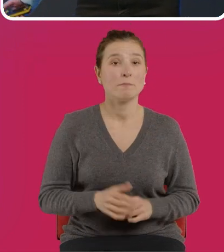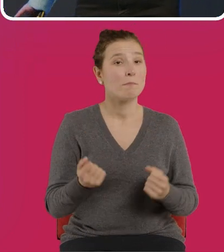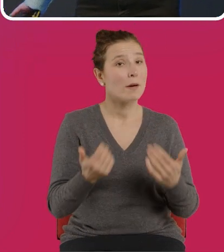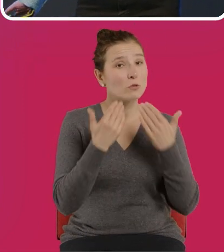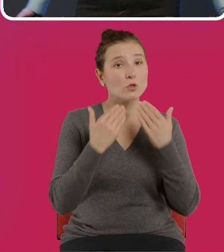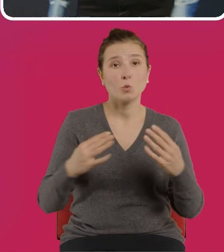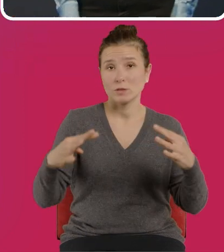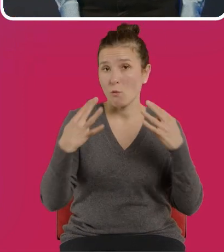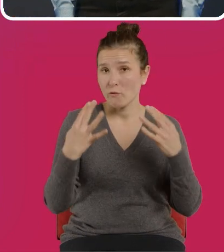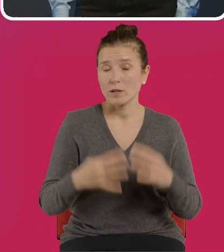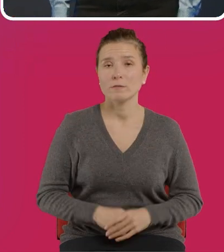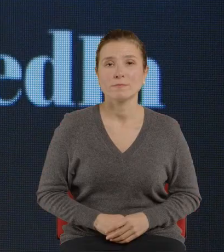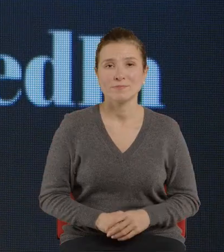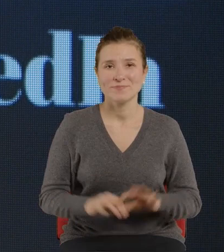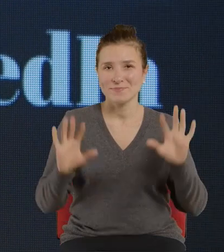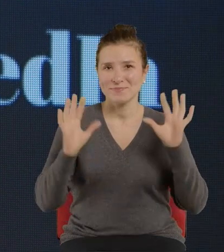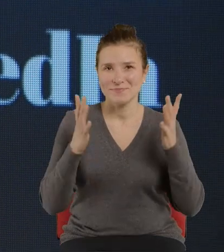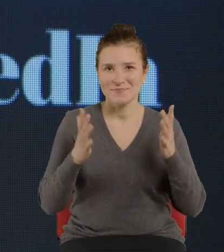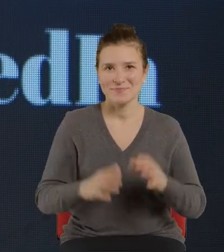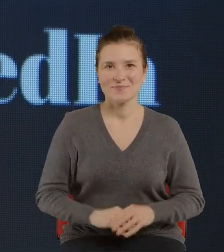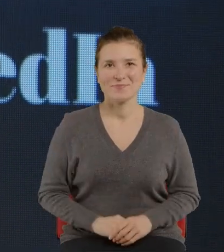za uwagę.